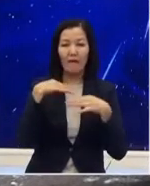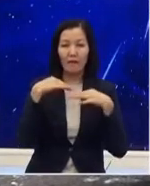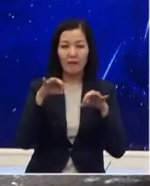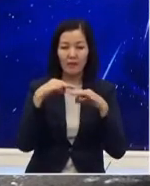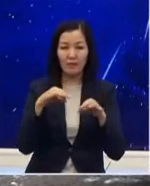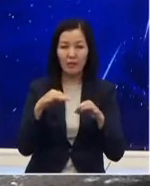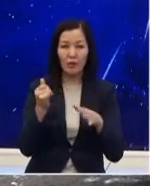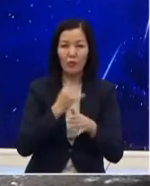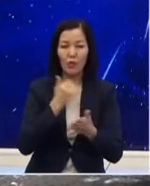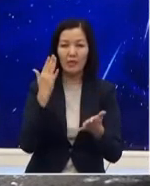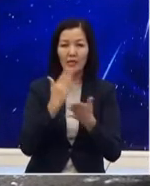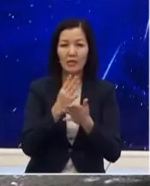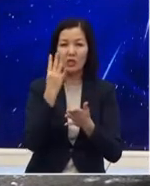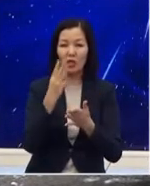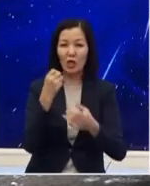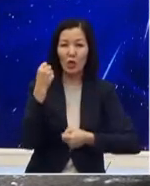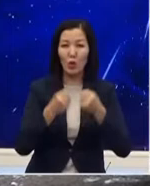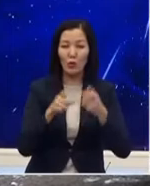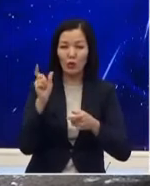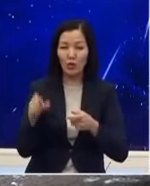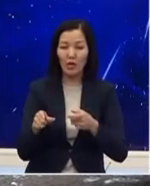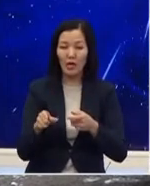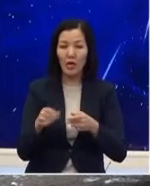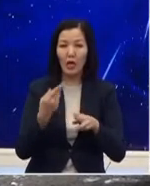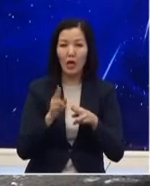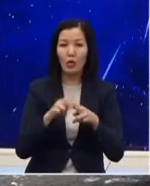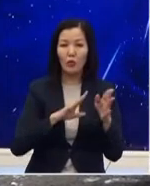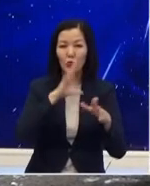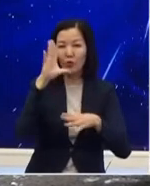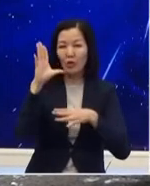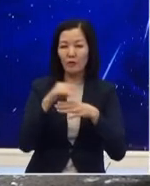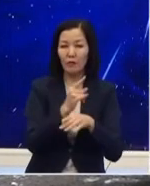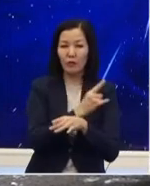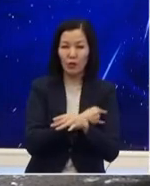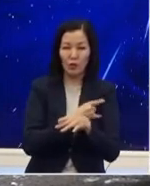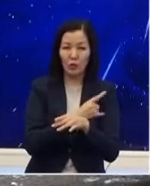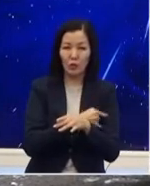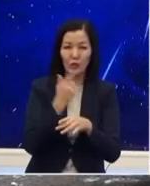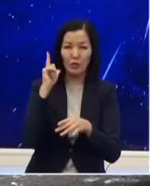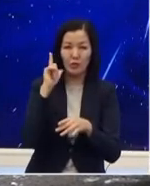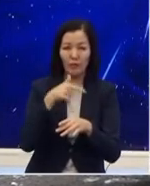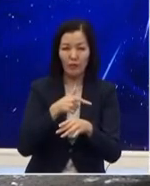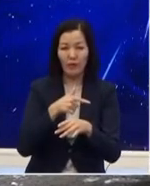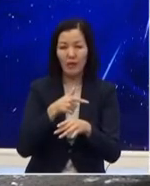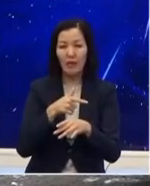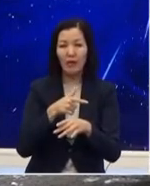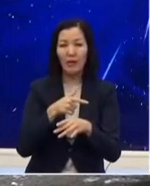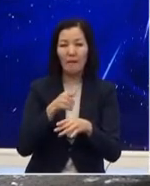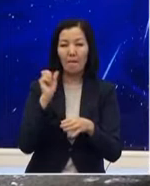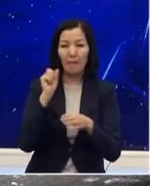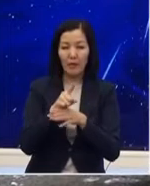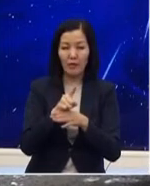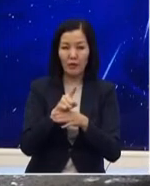нас имеется в штате 4 летчика, которые круглосуточно несут дежурство. При получении заявки,